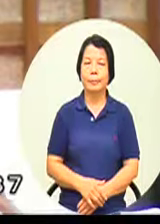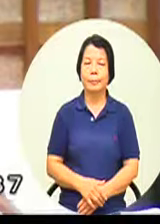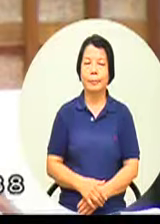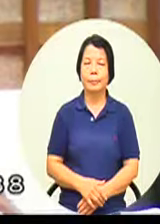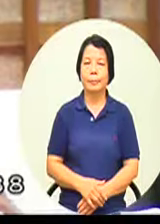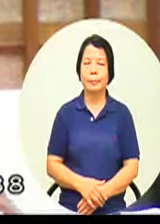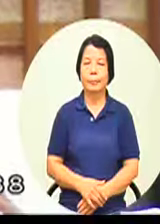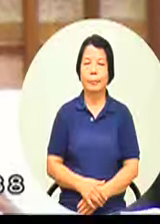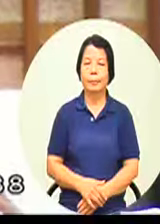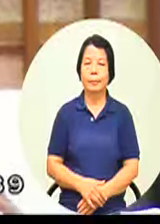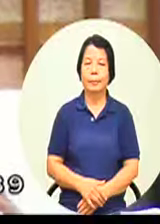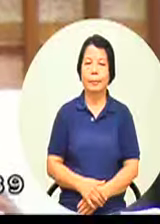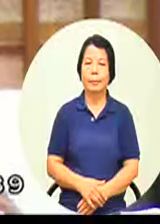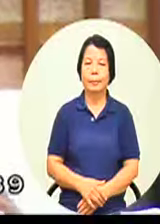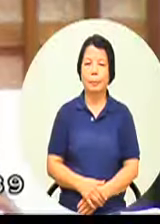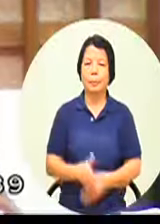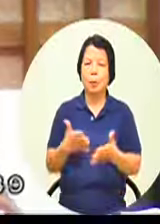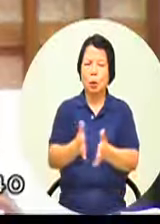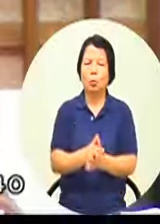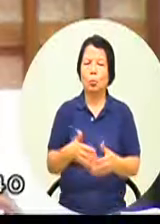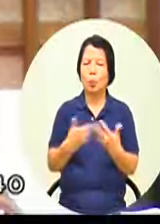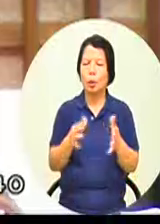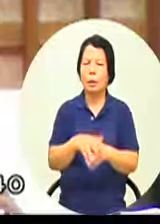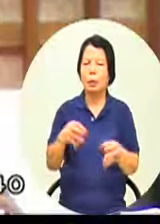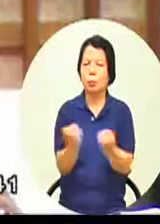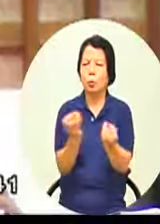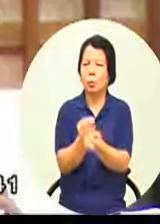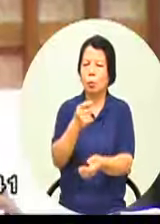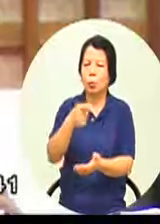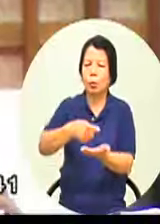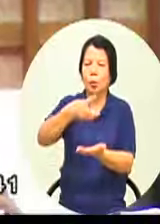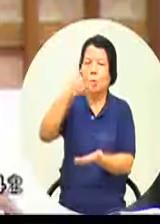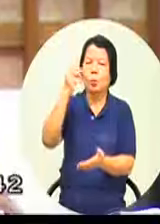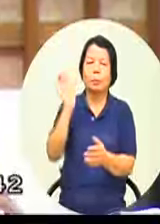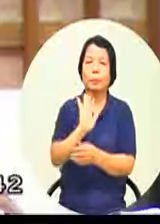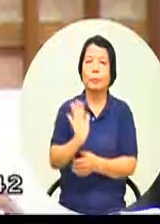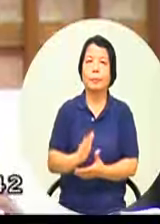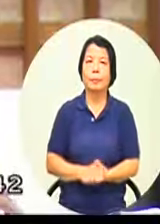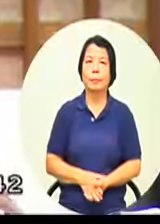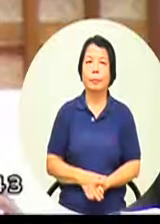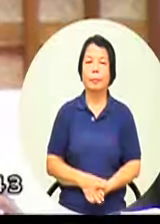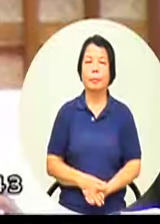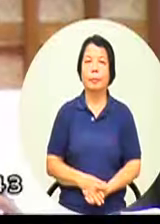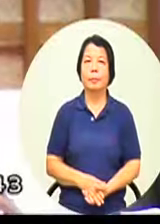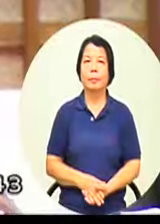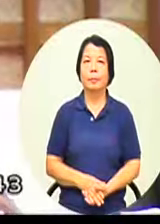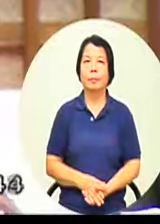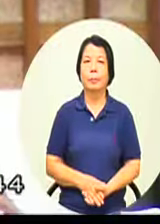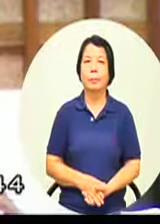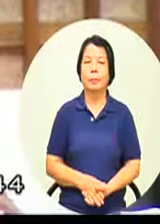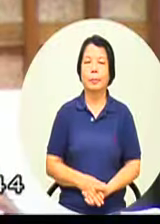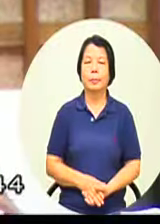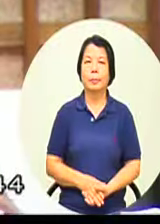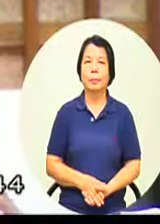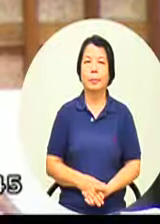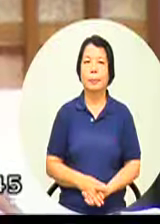这个部分不要说再重复一而再再而三的一个发生，我们先来讲